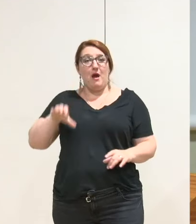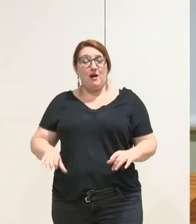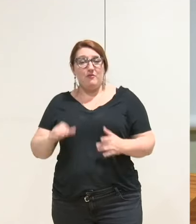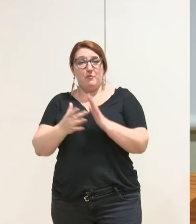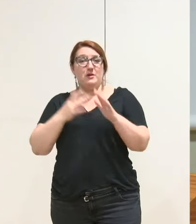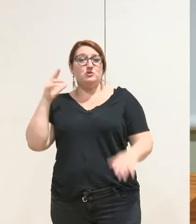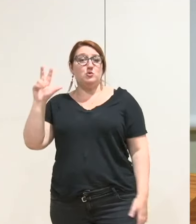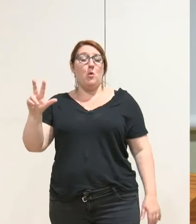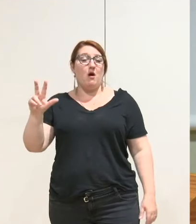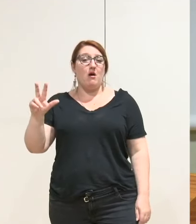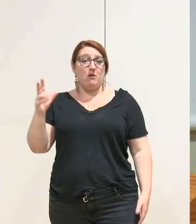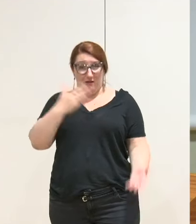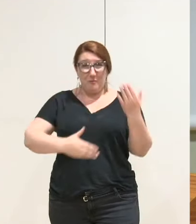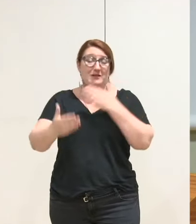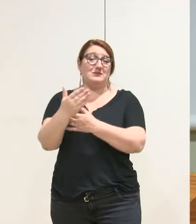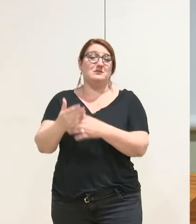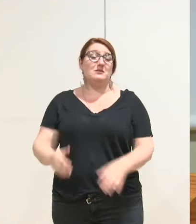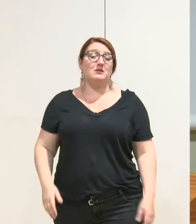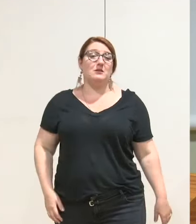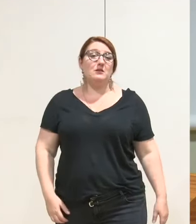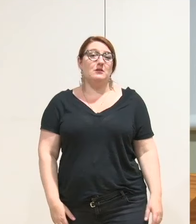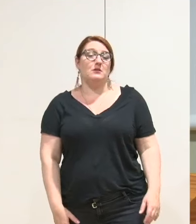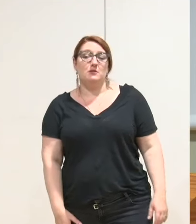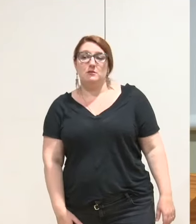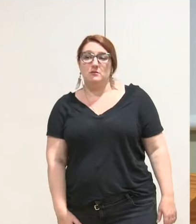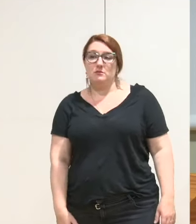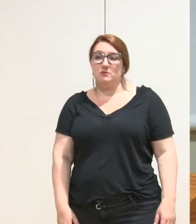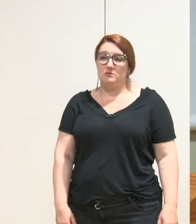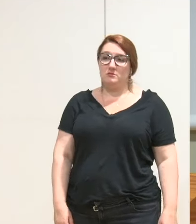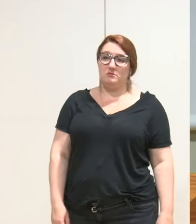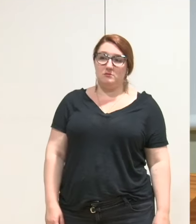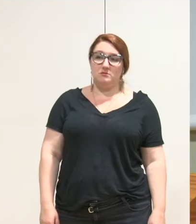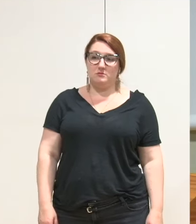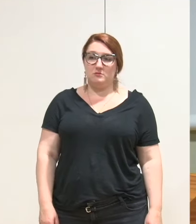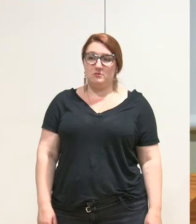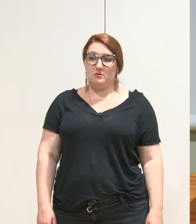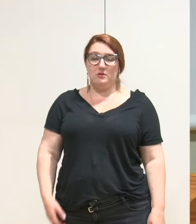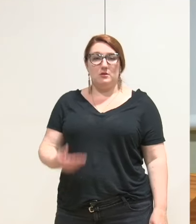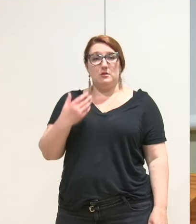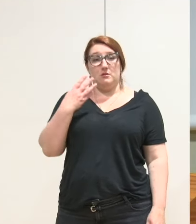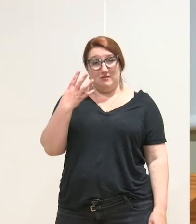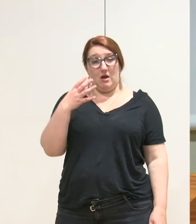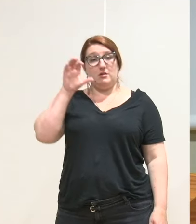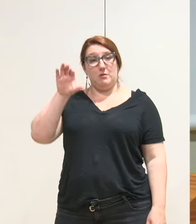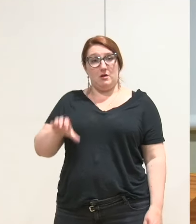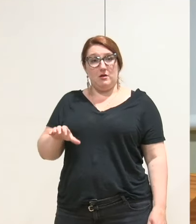3 par donc qu autres